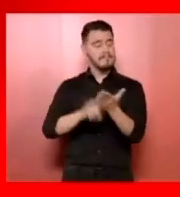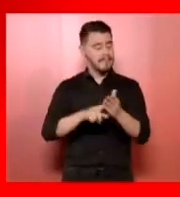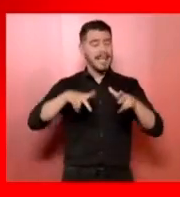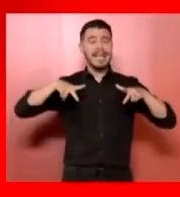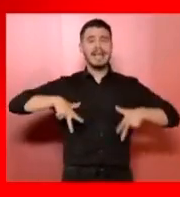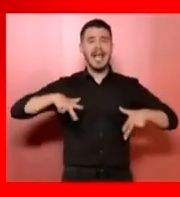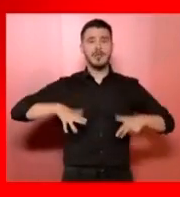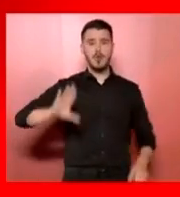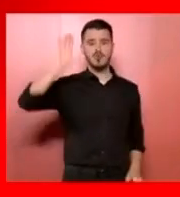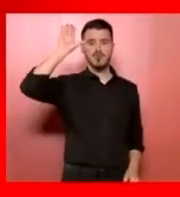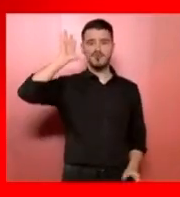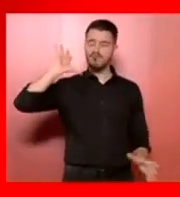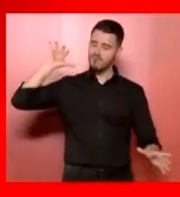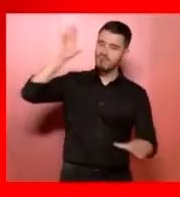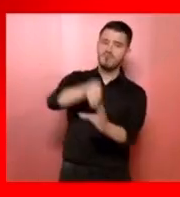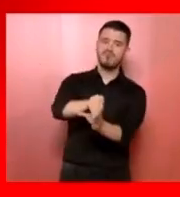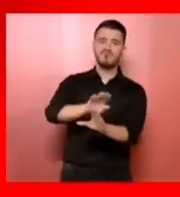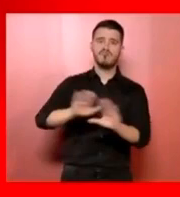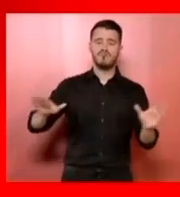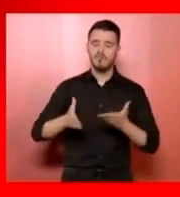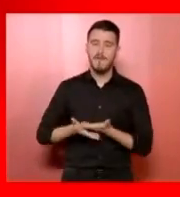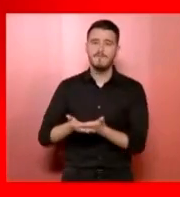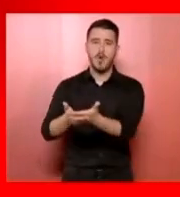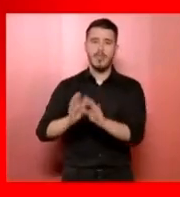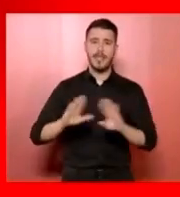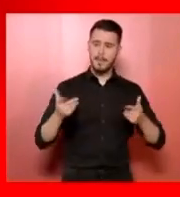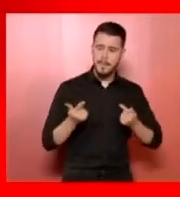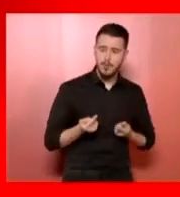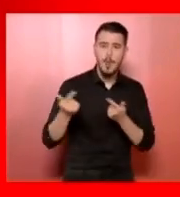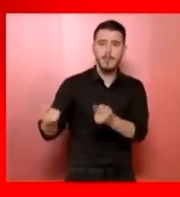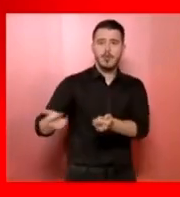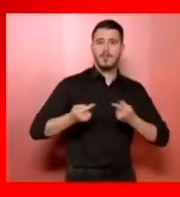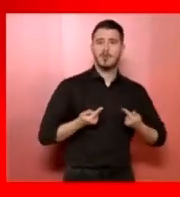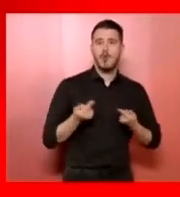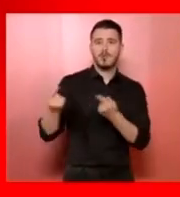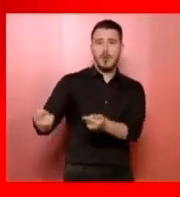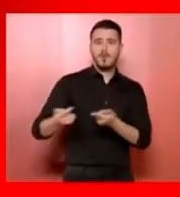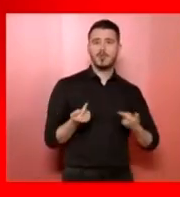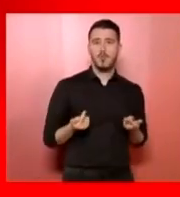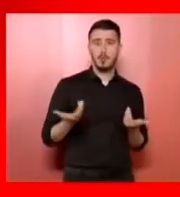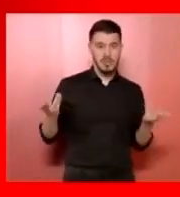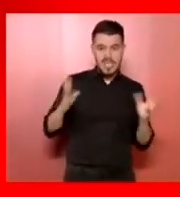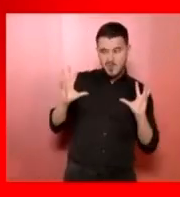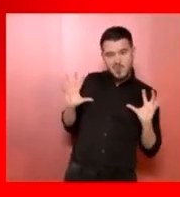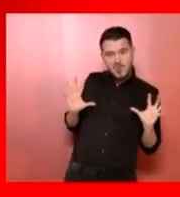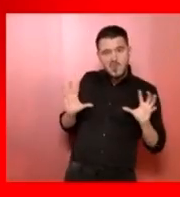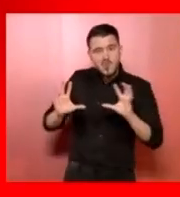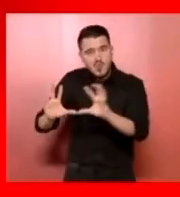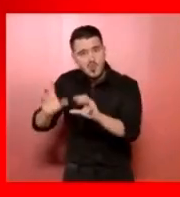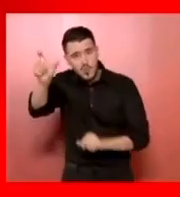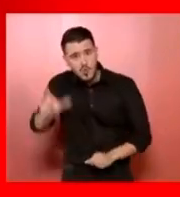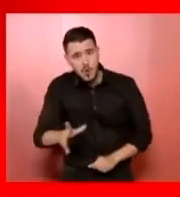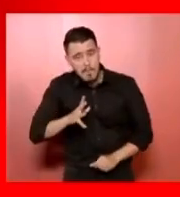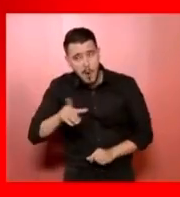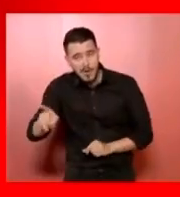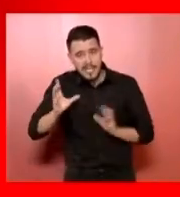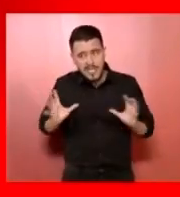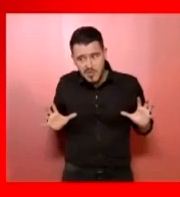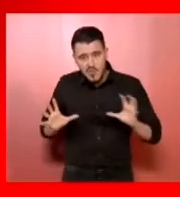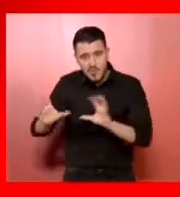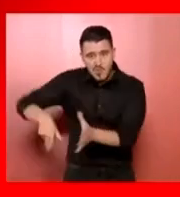παρέμβει και πρέπει να μοιραστεί το βάρος από τον ιδιοκτήτη βεβαίως, από το κράτος και από